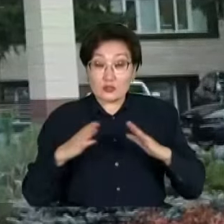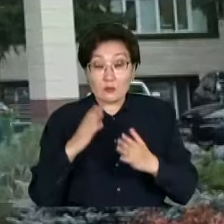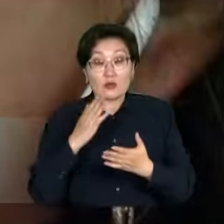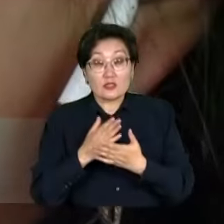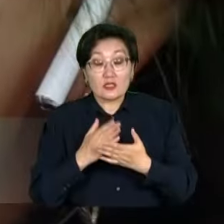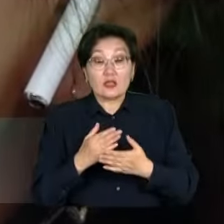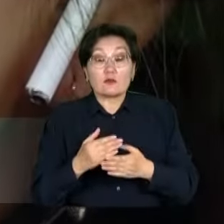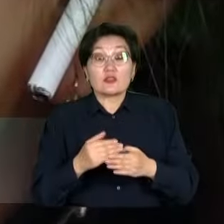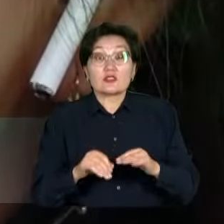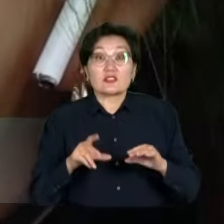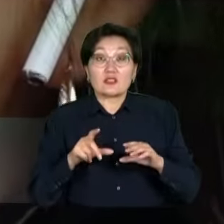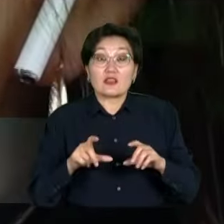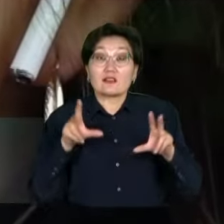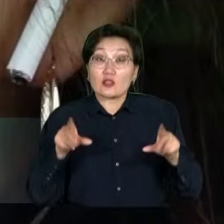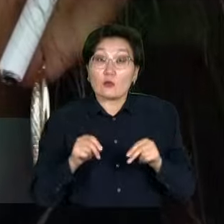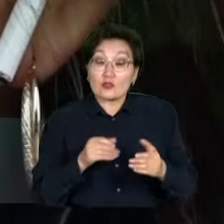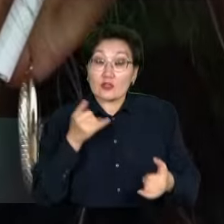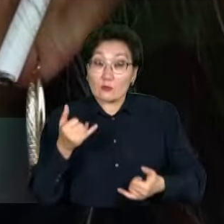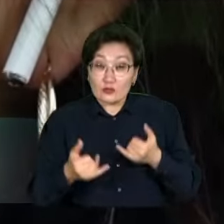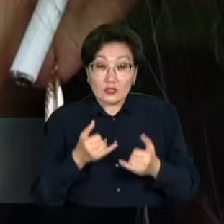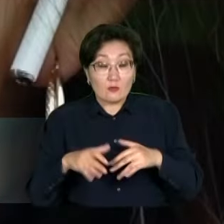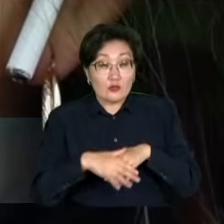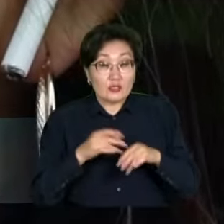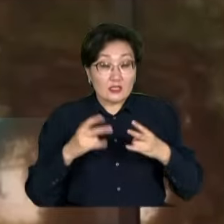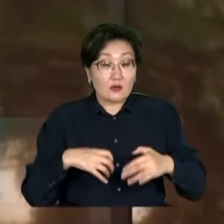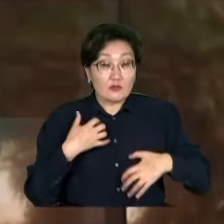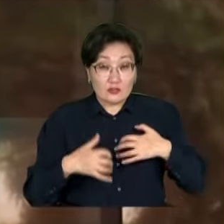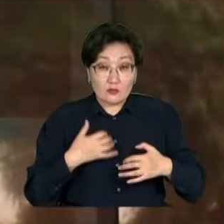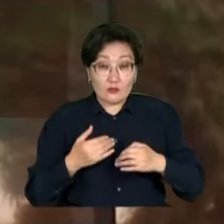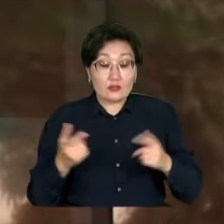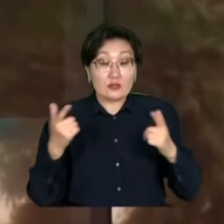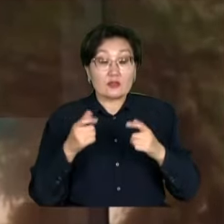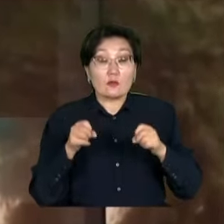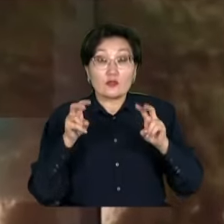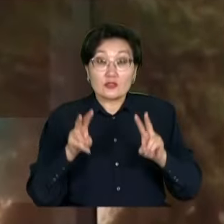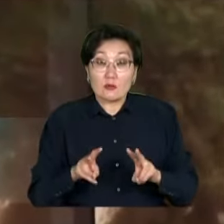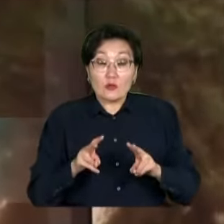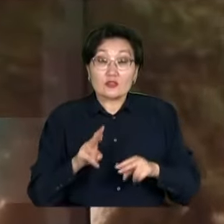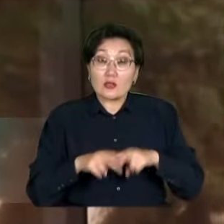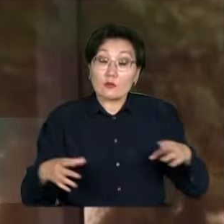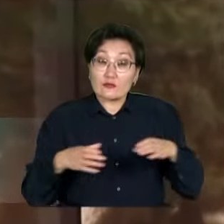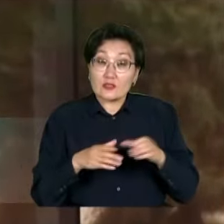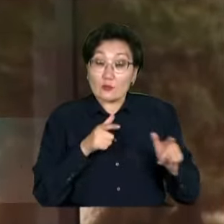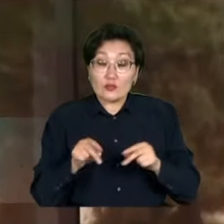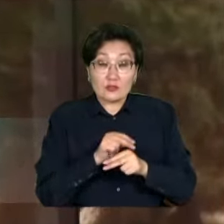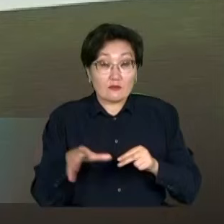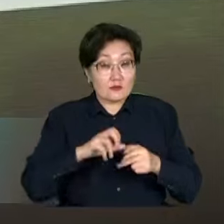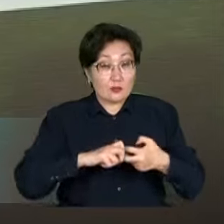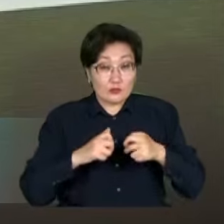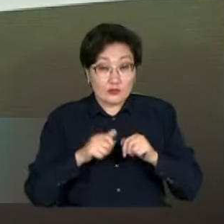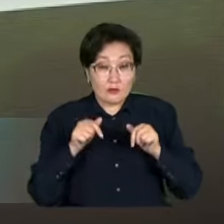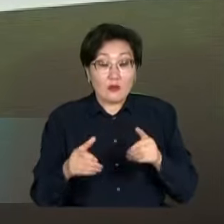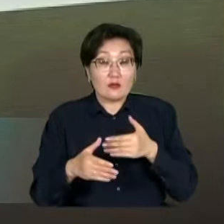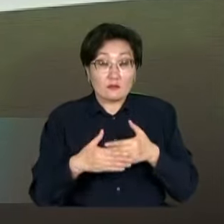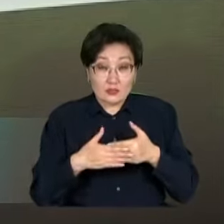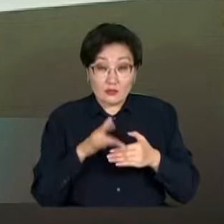находится на карантинном обслуживании, поэтому жителям не стоит беспокоиться. По данным специалистов, подрядчик готов устранить все проблемы в